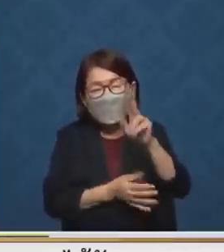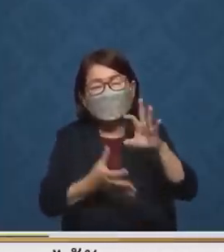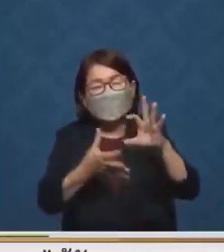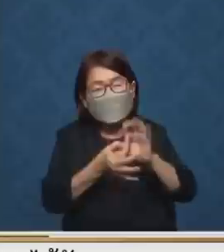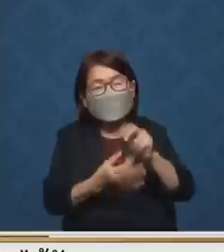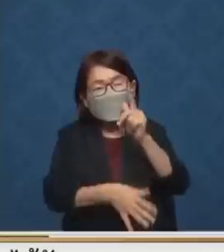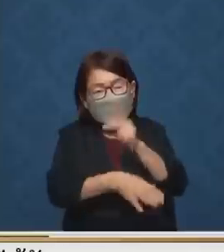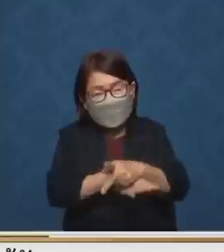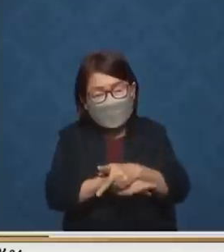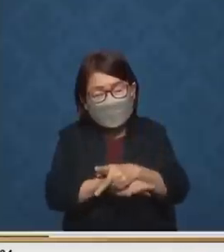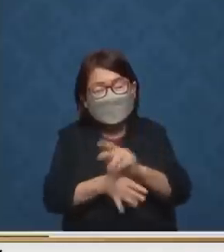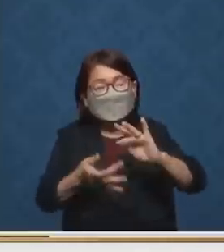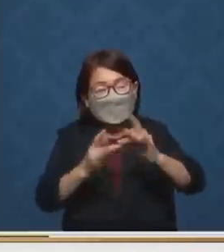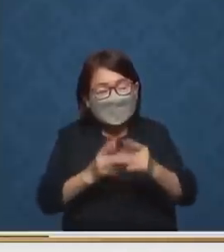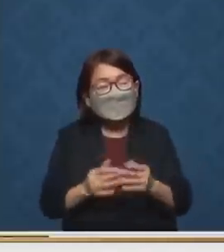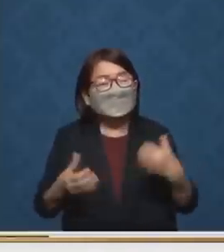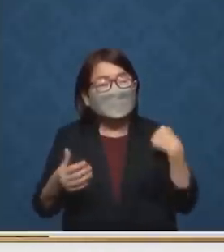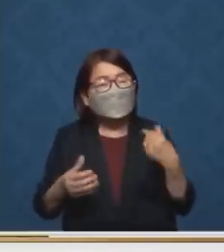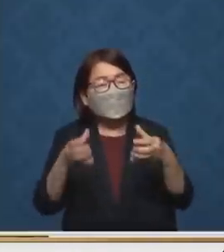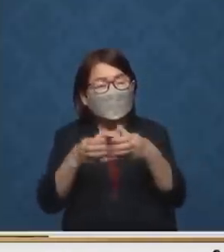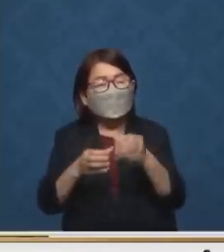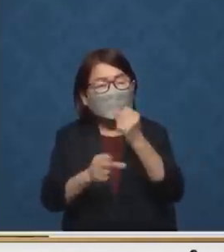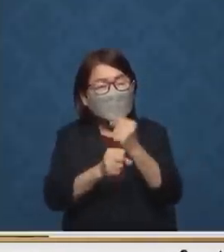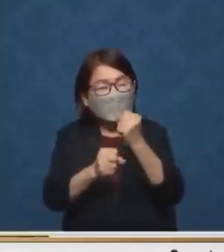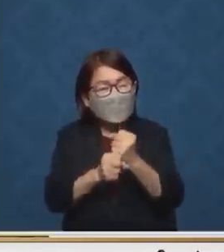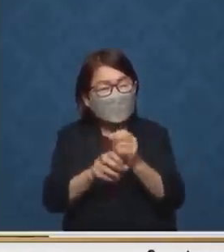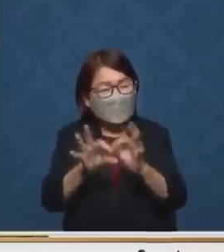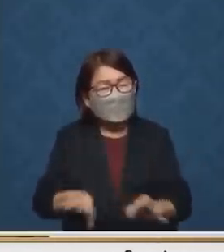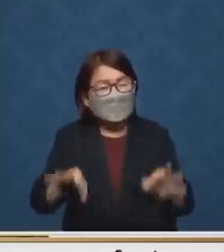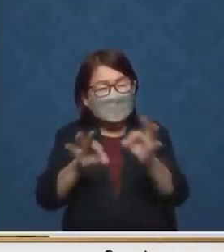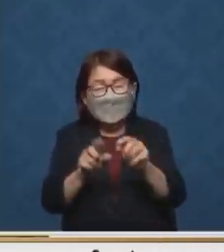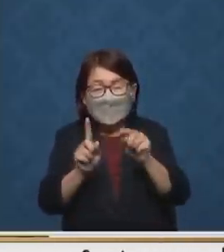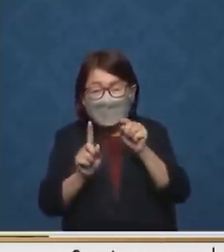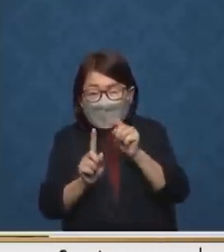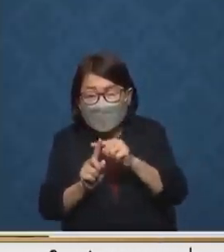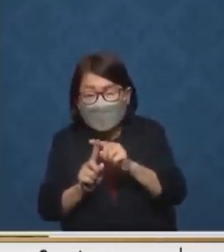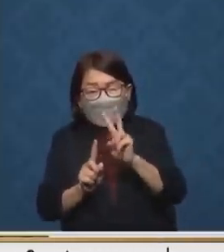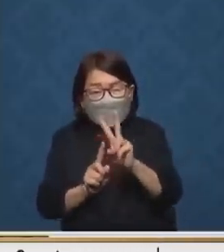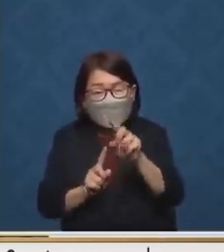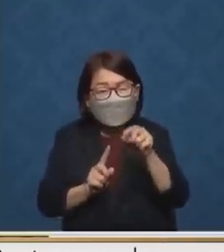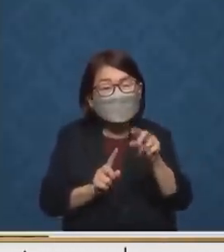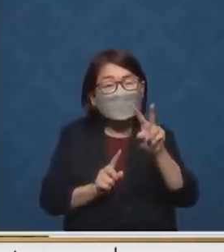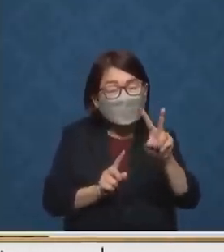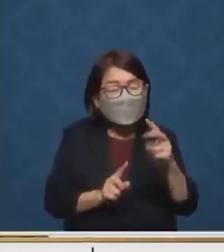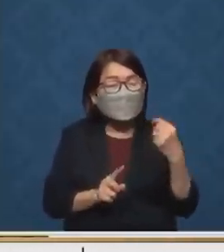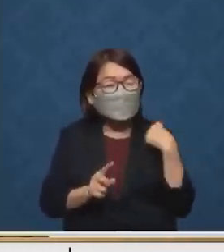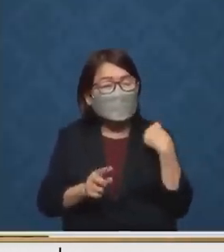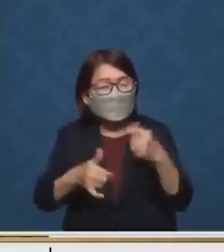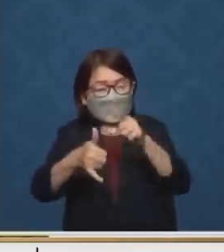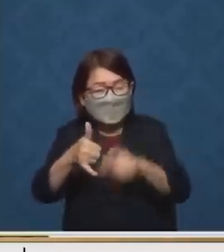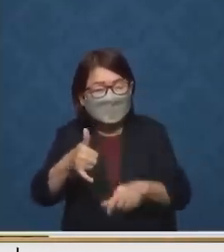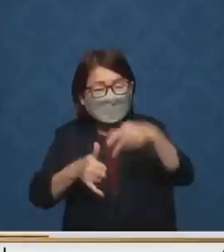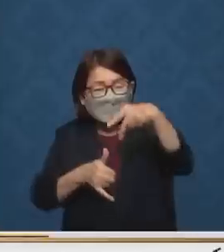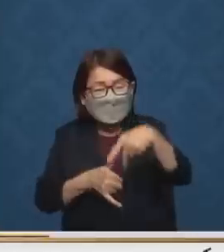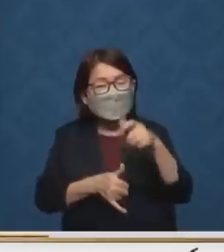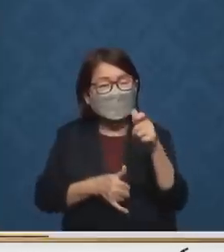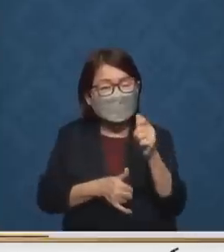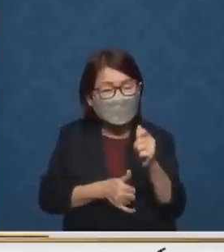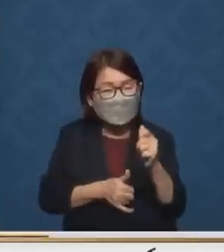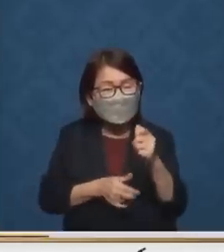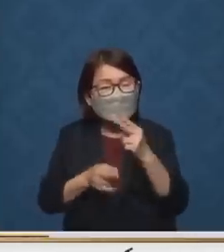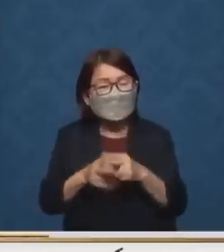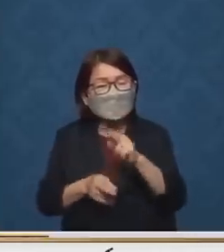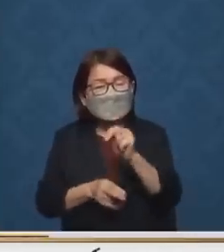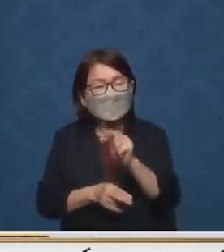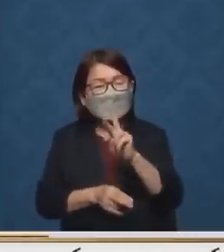์โดยมีขณะทำงานใจคามสำคัญอยู่ที่ข้อ 2.2คณะทำงานมีพันเอก นอรณส รุ่งนายาทร